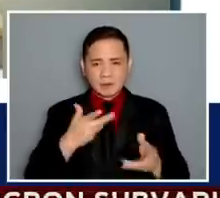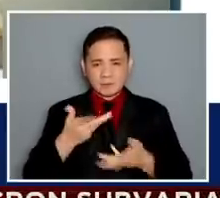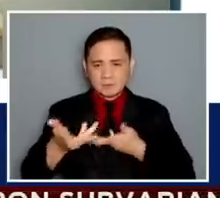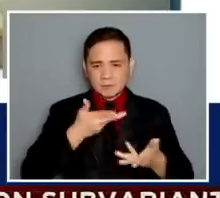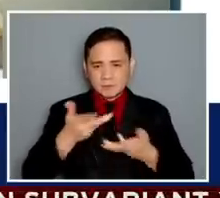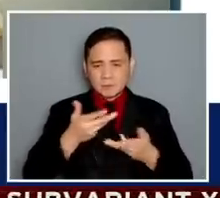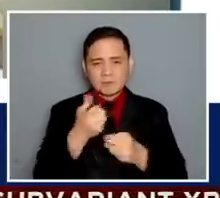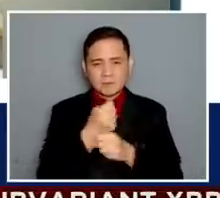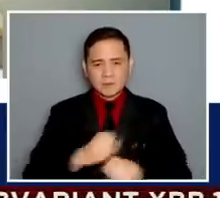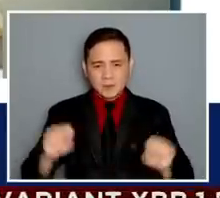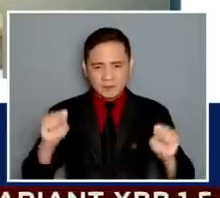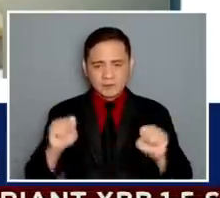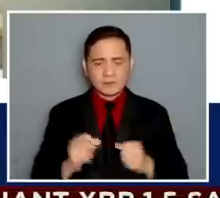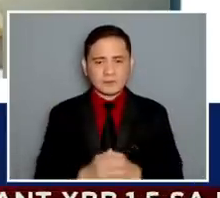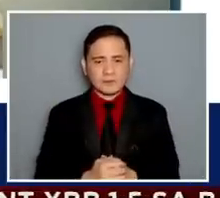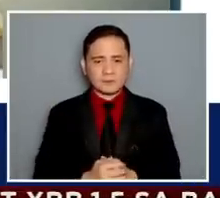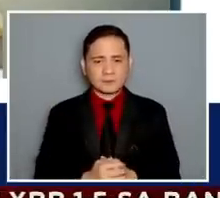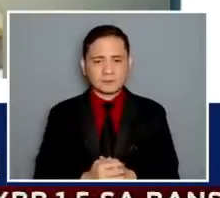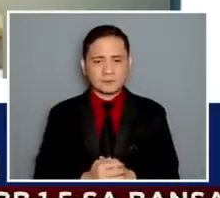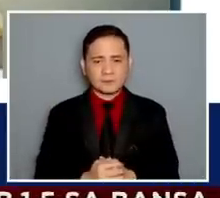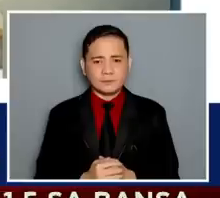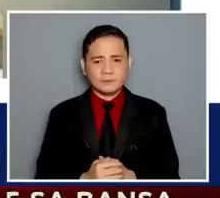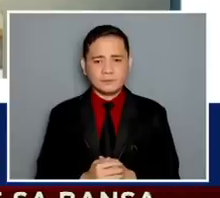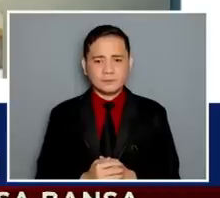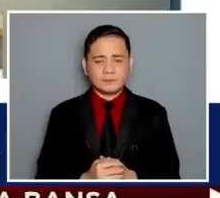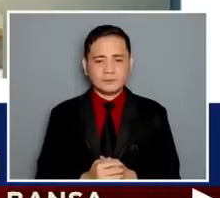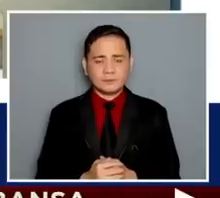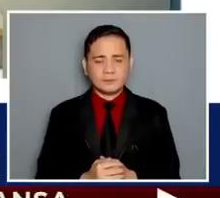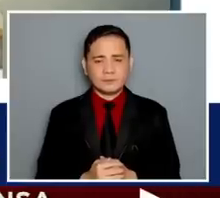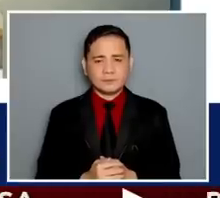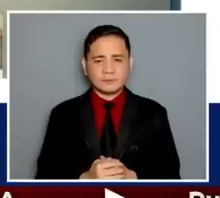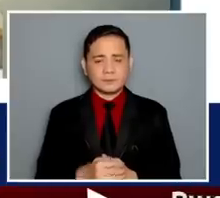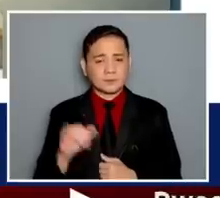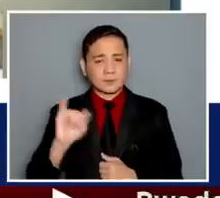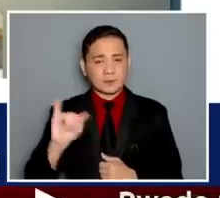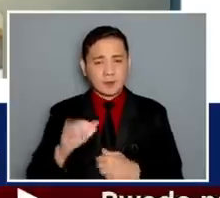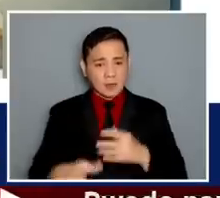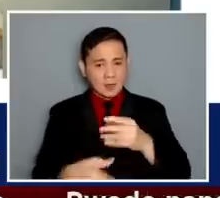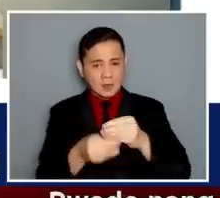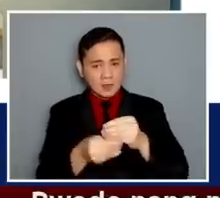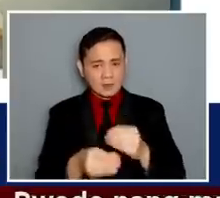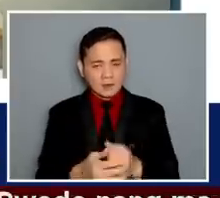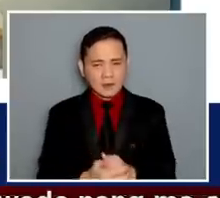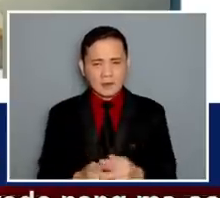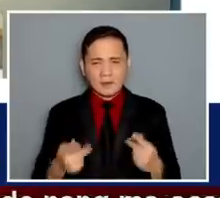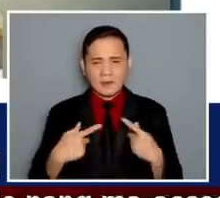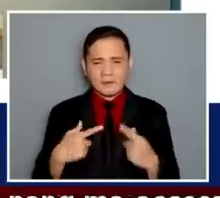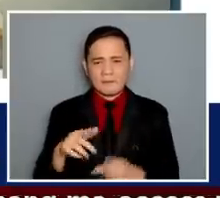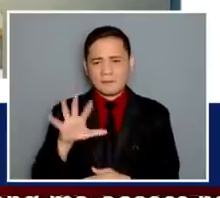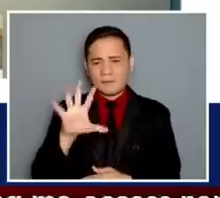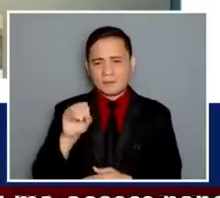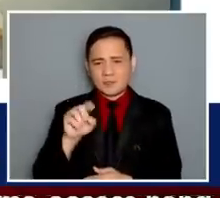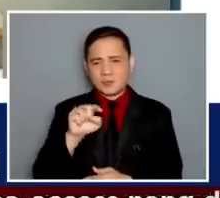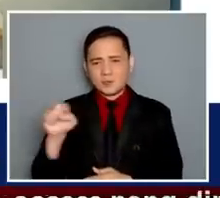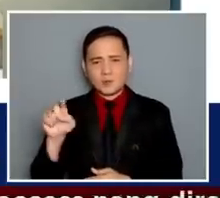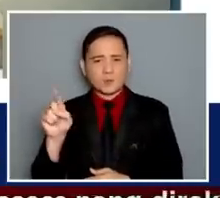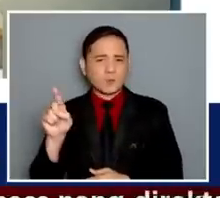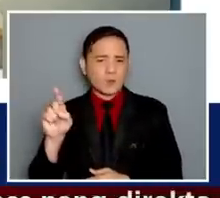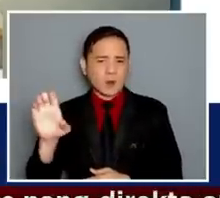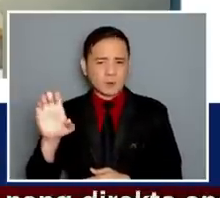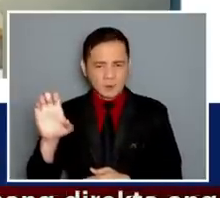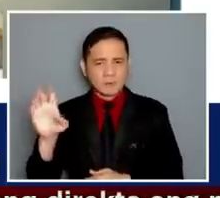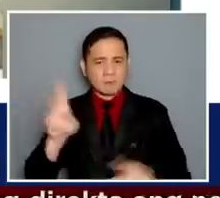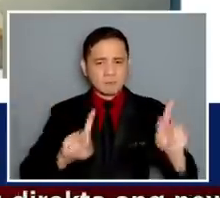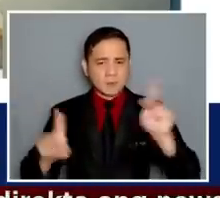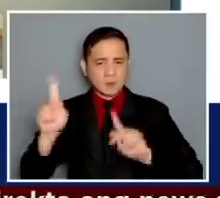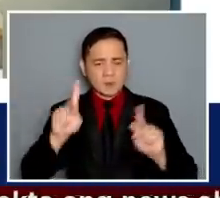rescue. And I would say there are as many as 50 to 100 in each of these